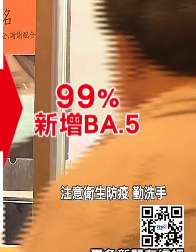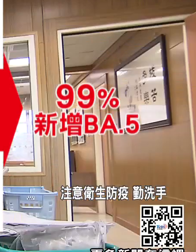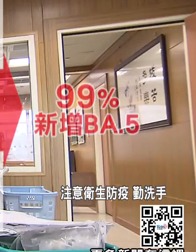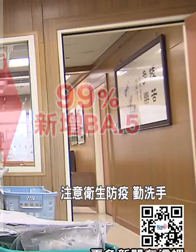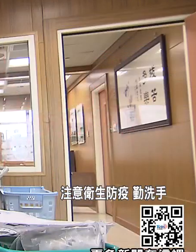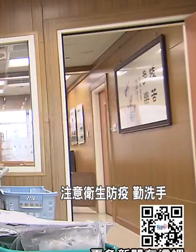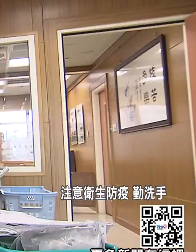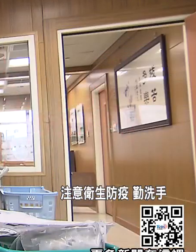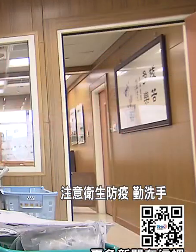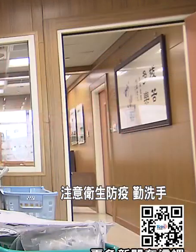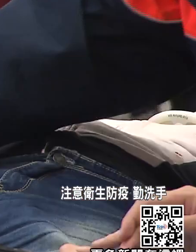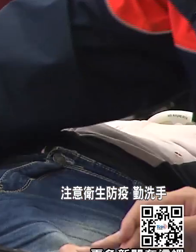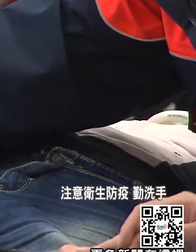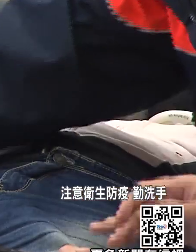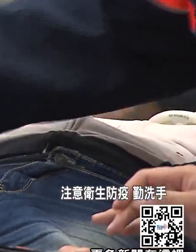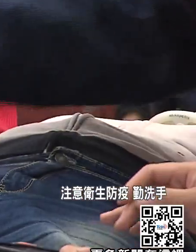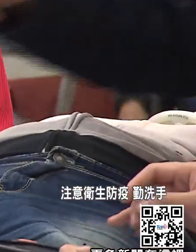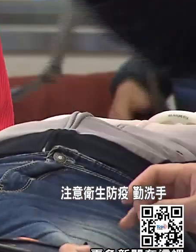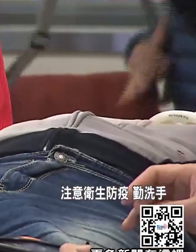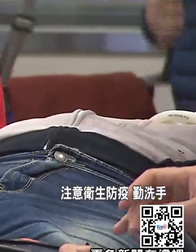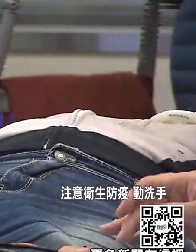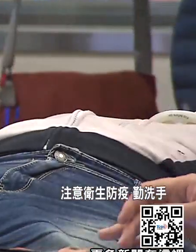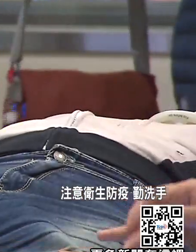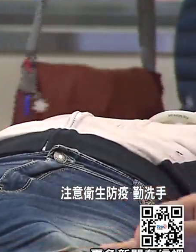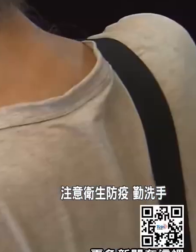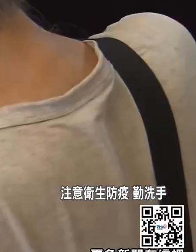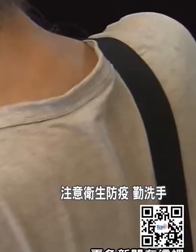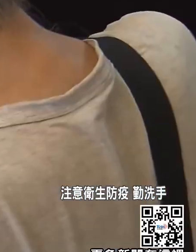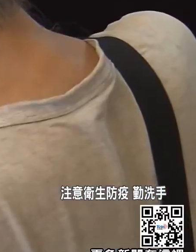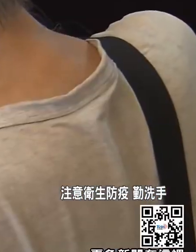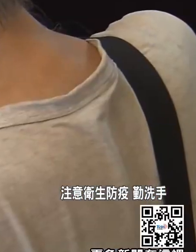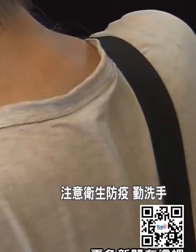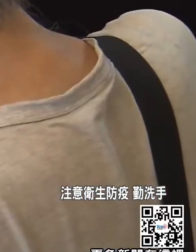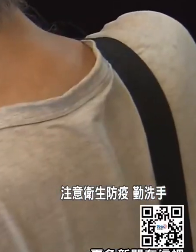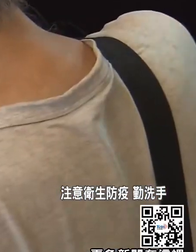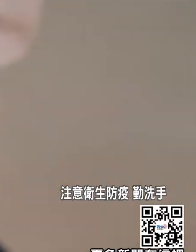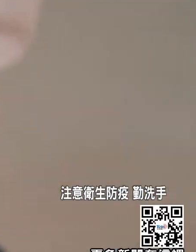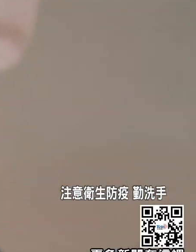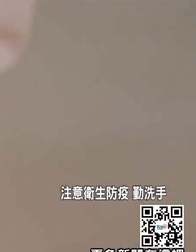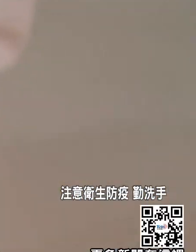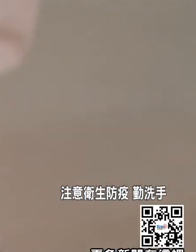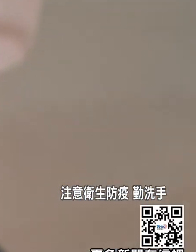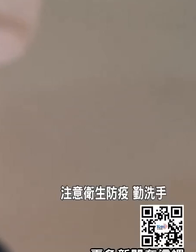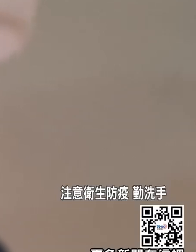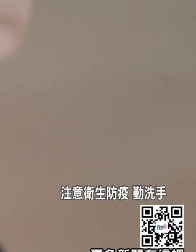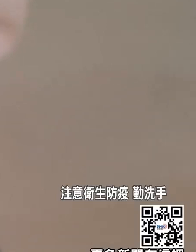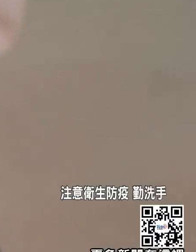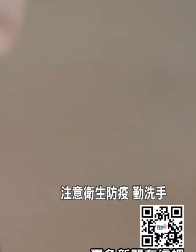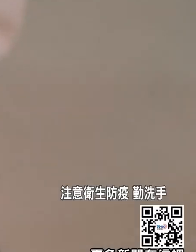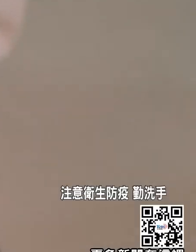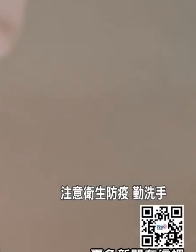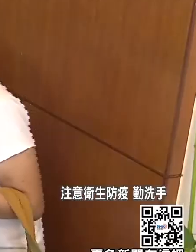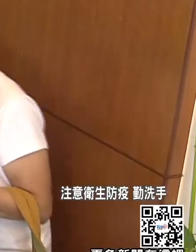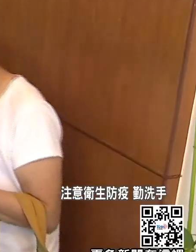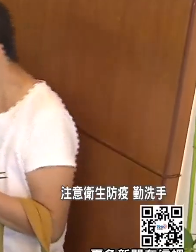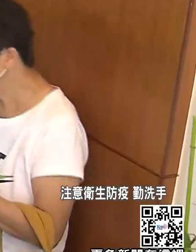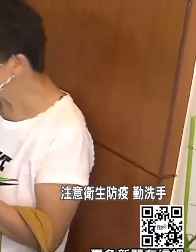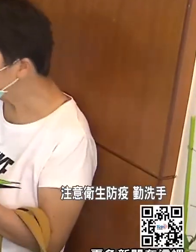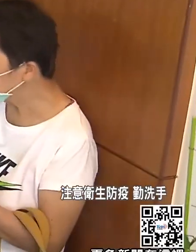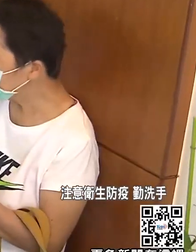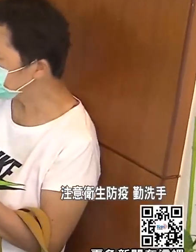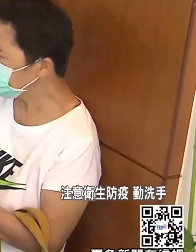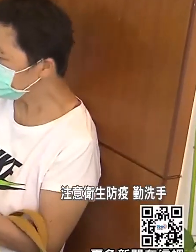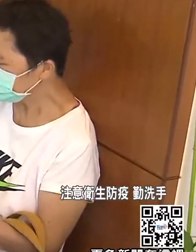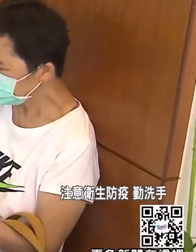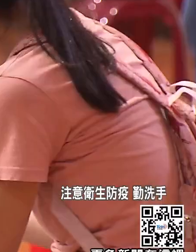各增一例。另外，卫福部长薛瑞元突然爆料，疫苗前客想透过某个宗教团体牟利，曾想捐赠交生疫苗